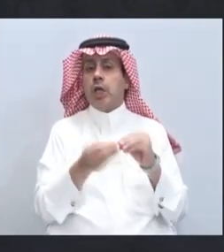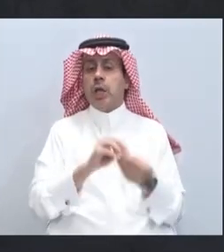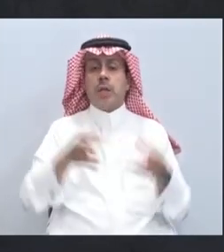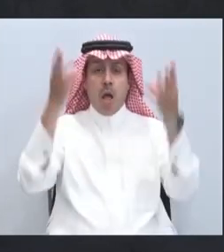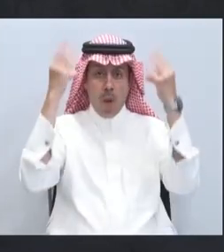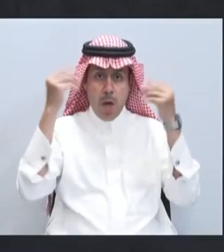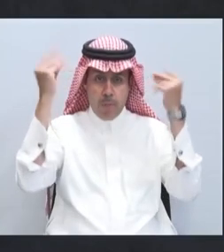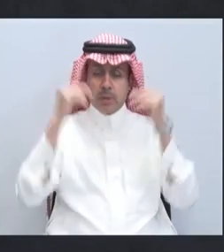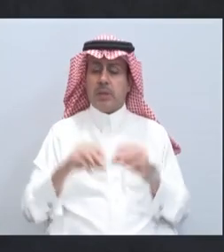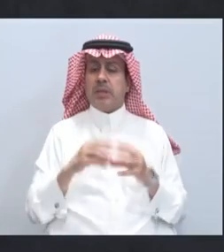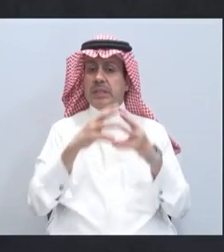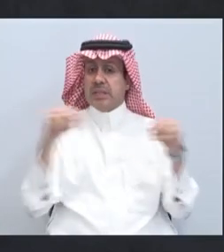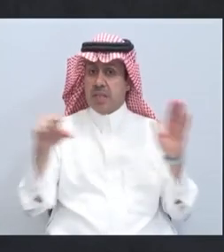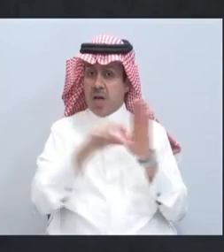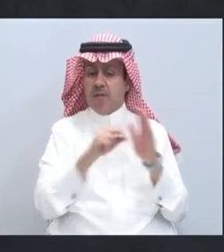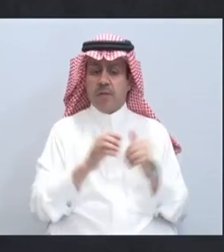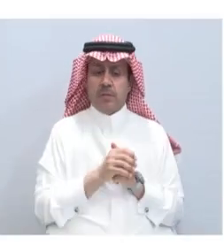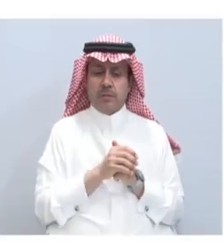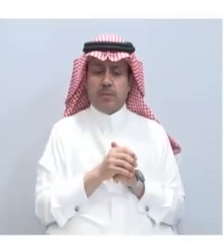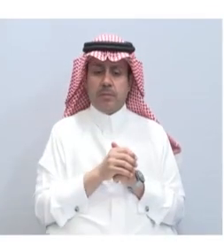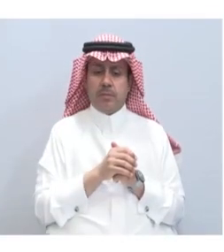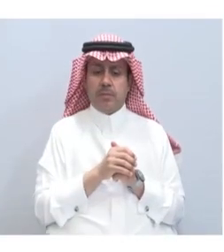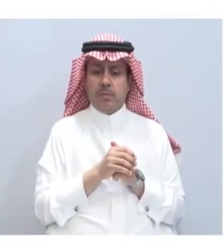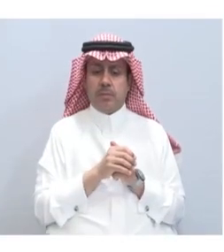تعريف تقنيه المعلومات